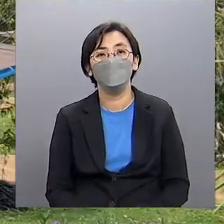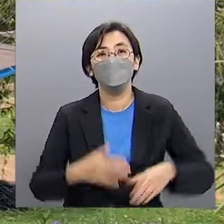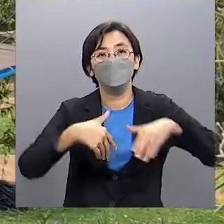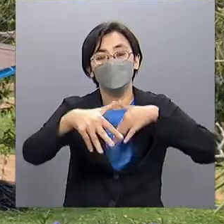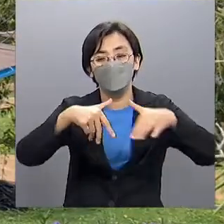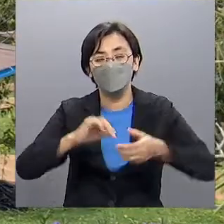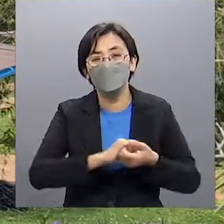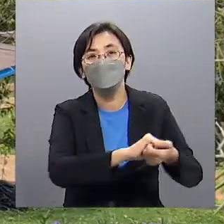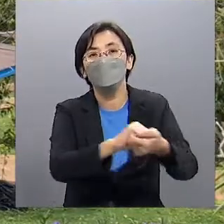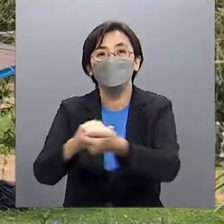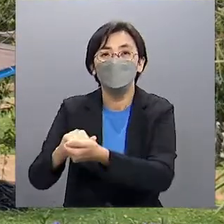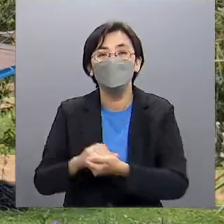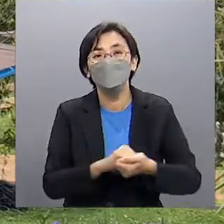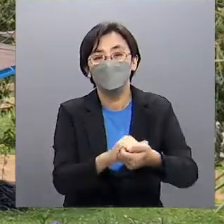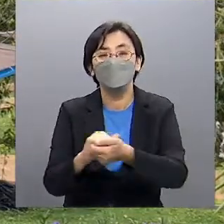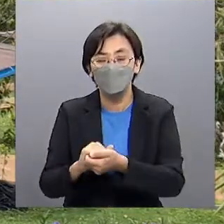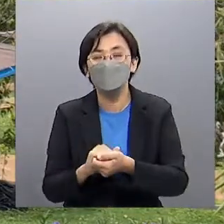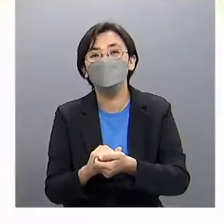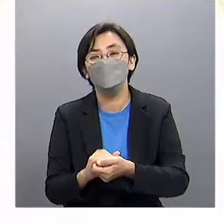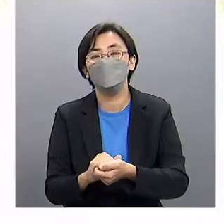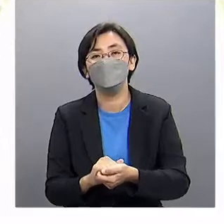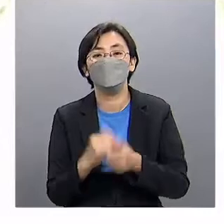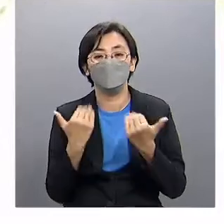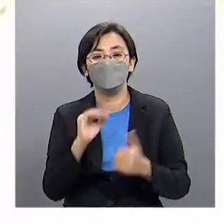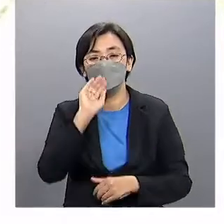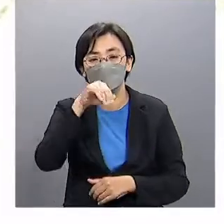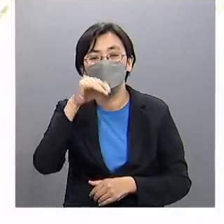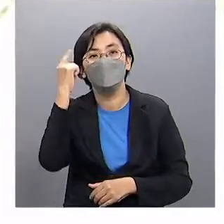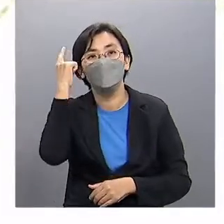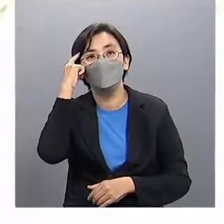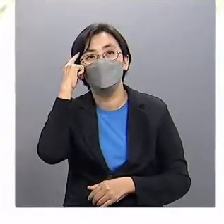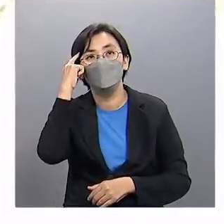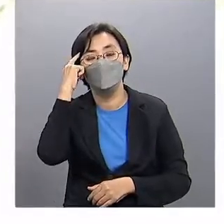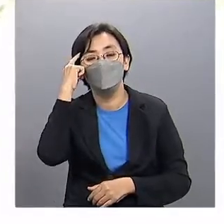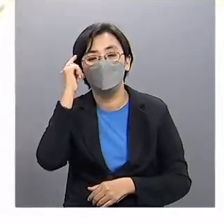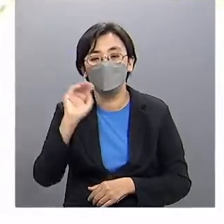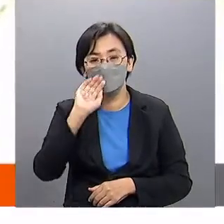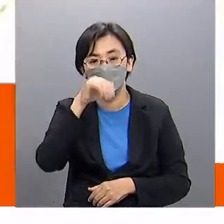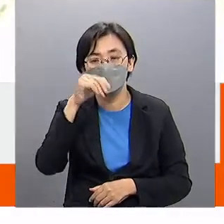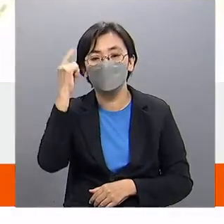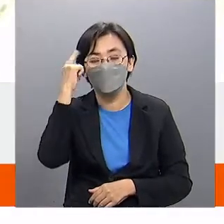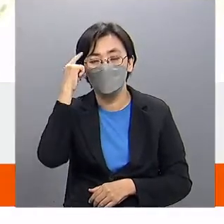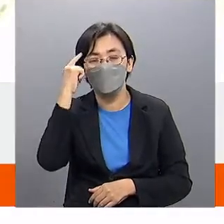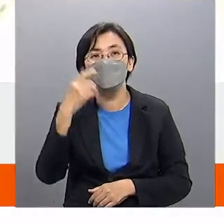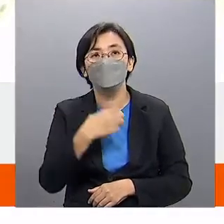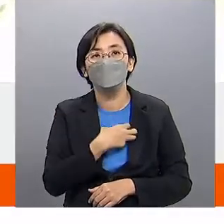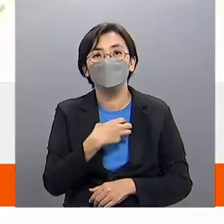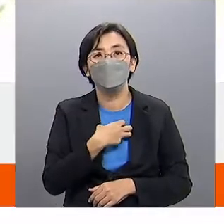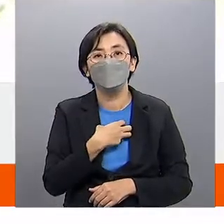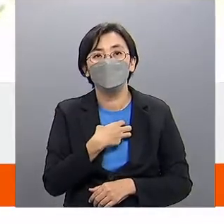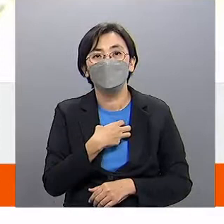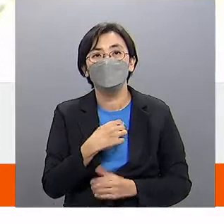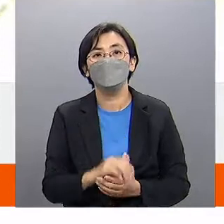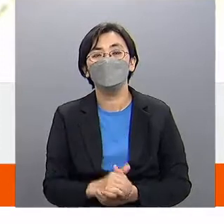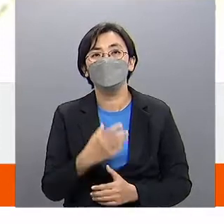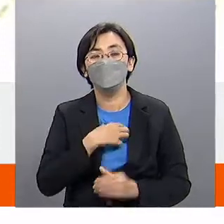าตอนนี้ที่ทางเทศบาลเราคิดกันอยู่คือว่าเราพยายามจะทำประชาสัมพันธ์